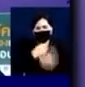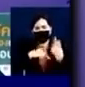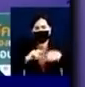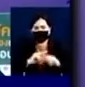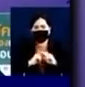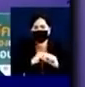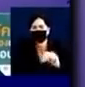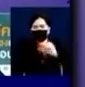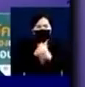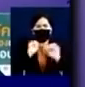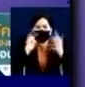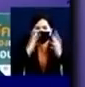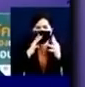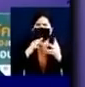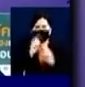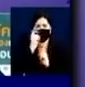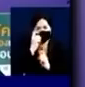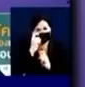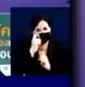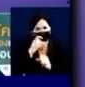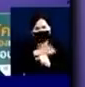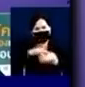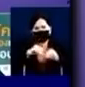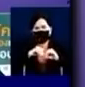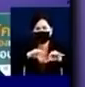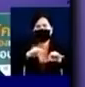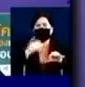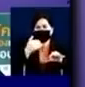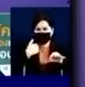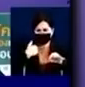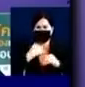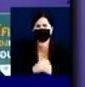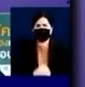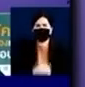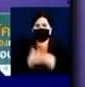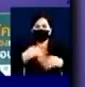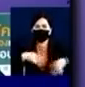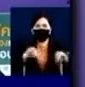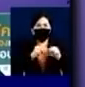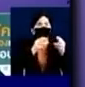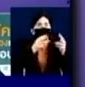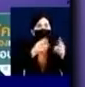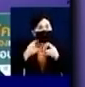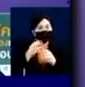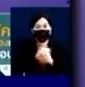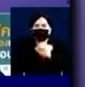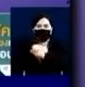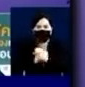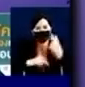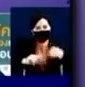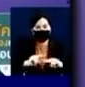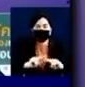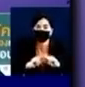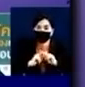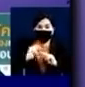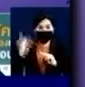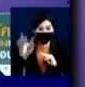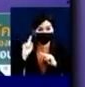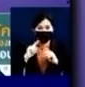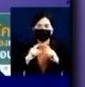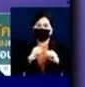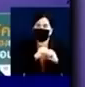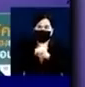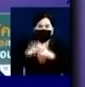เซเนกาคุณมีโอกาสที่จะได้แอสตราก็ได้ mRNA ก็ได้แต่คือไข้ไปแล้ว3เดือนนะคะสูตร